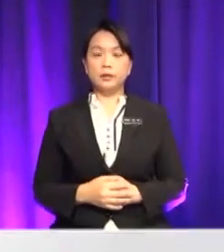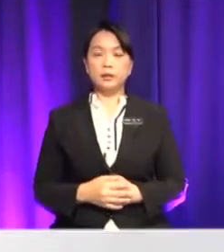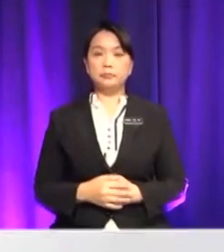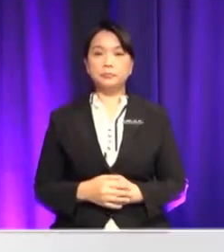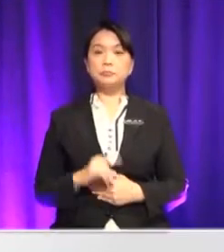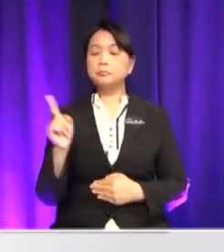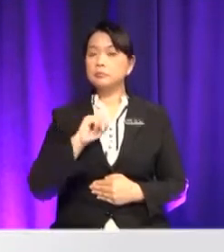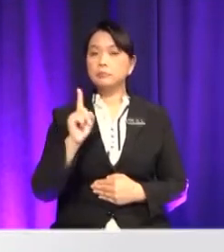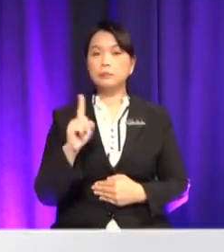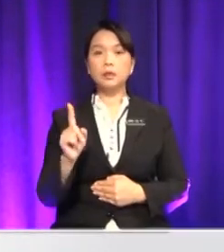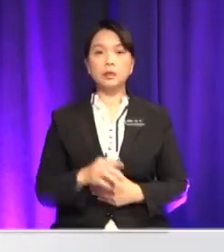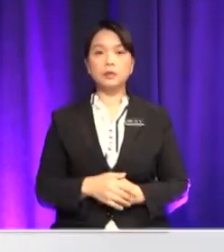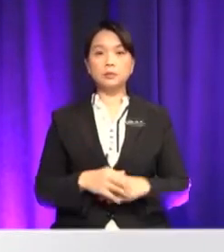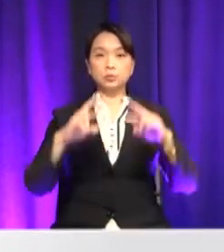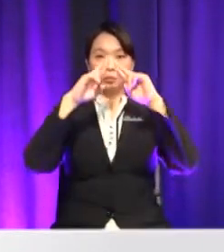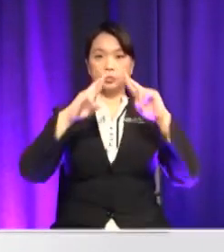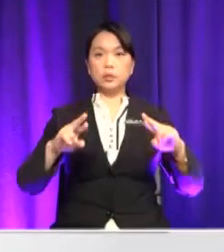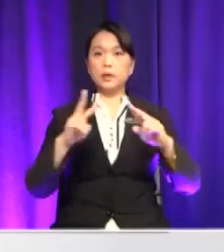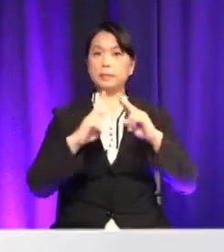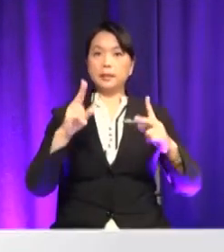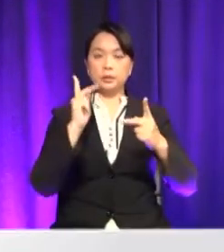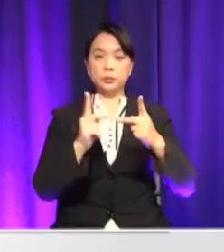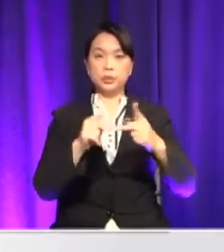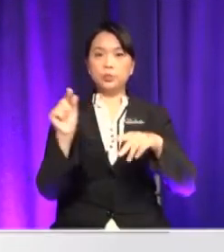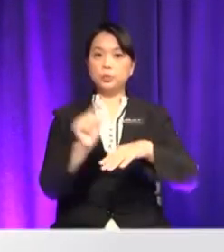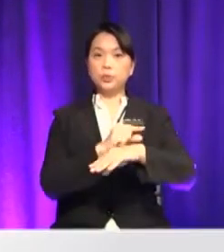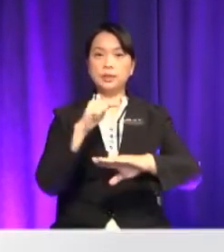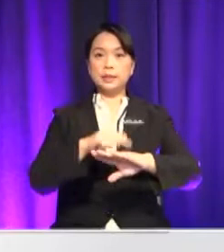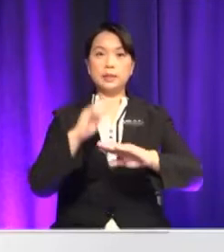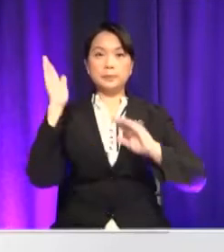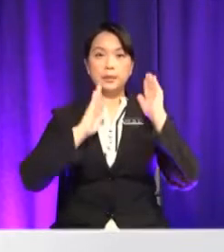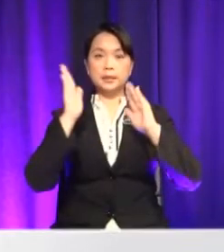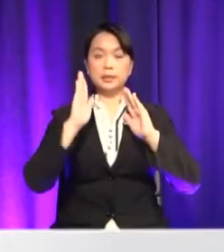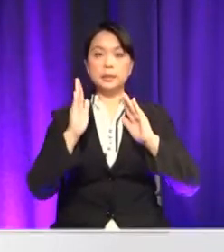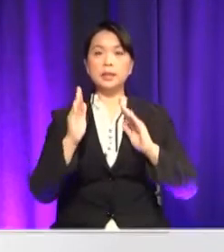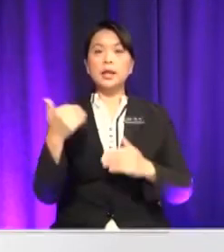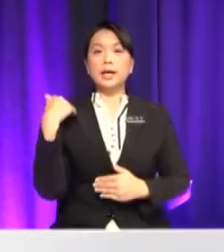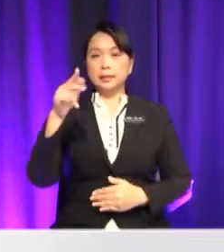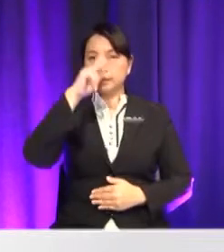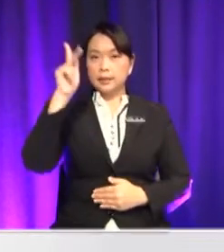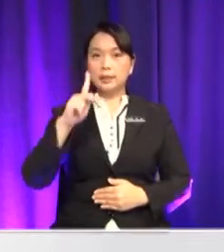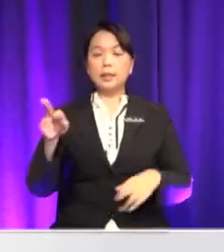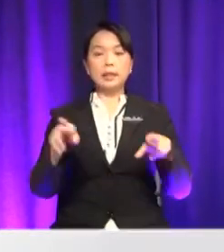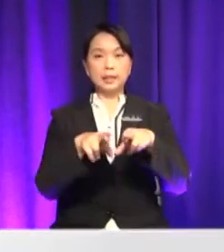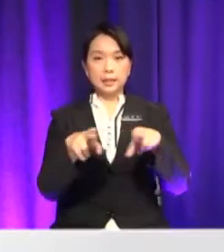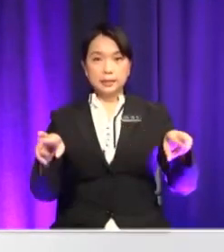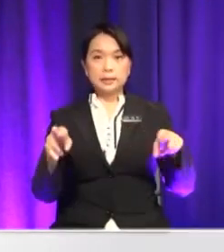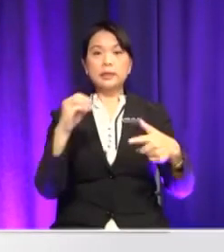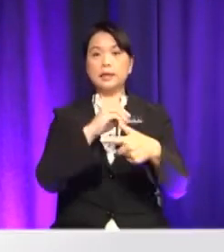paling sesuai digunakan di Malaysia? Adakah bumbung rata ataupun bumbung